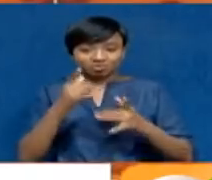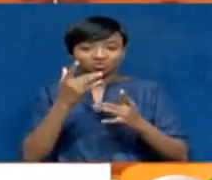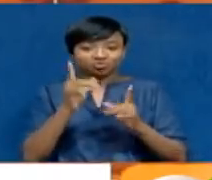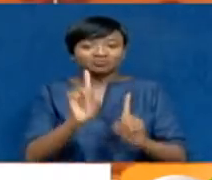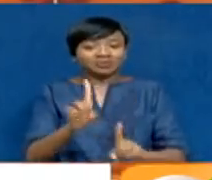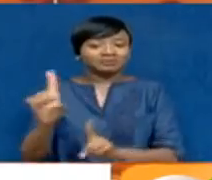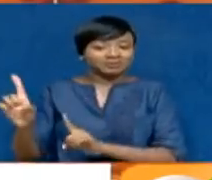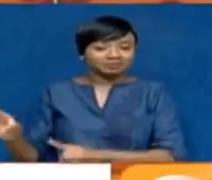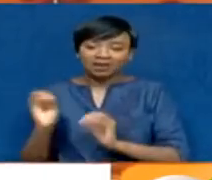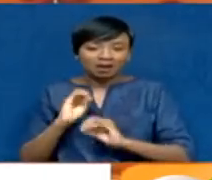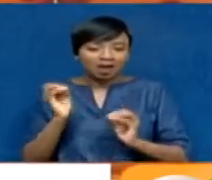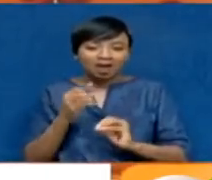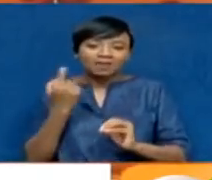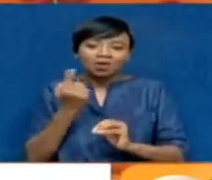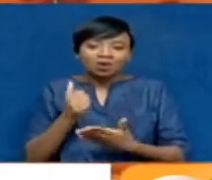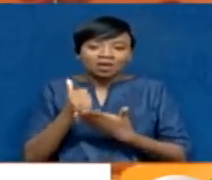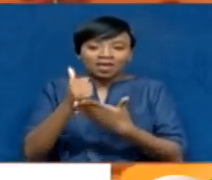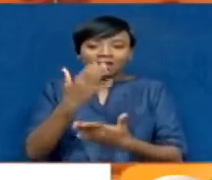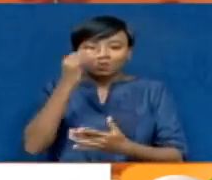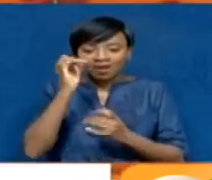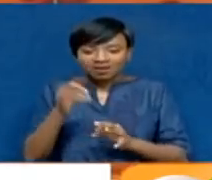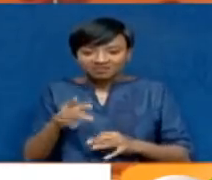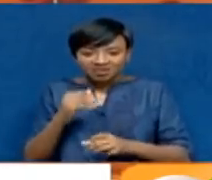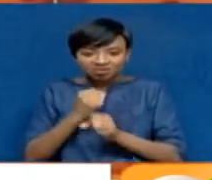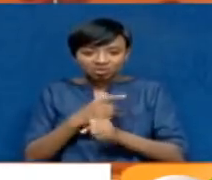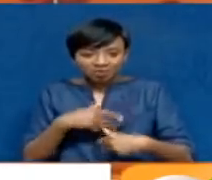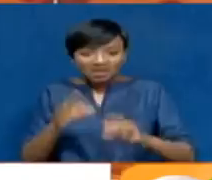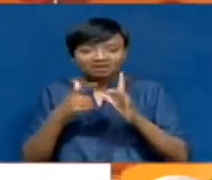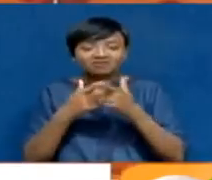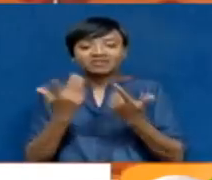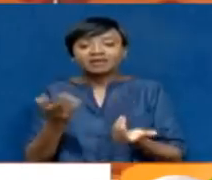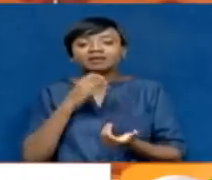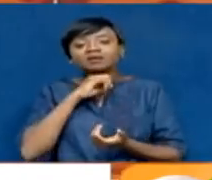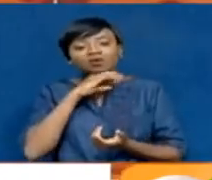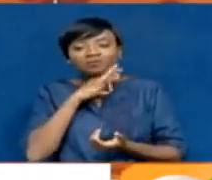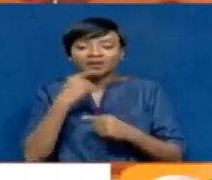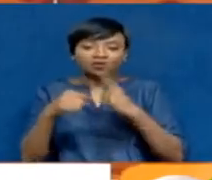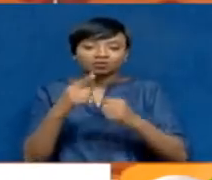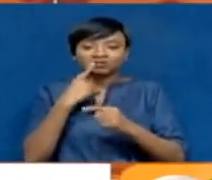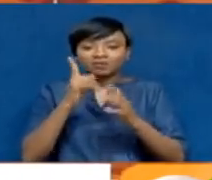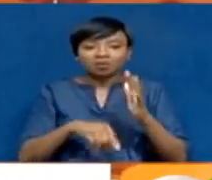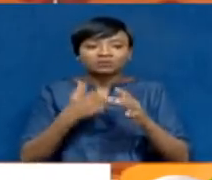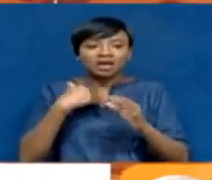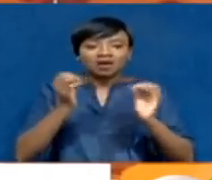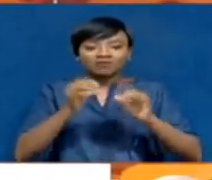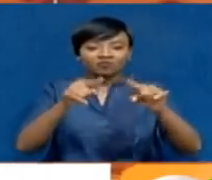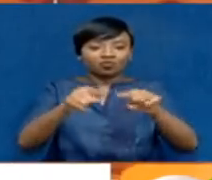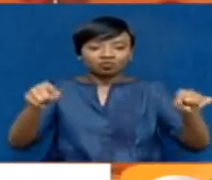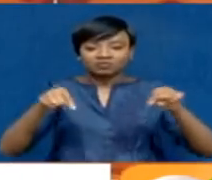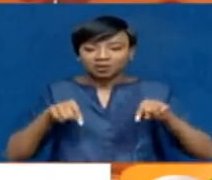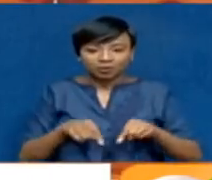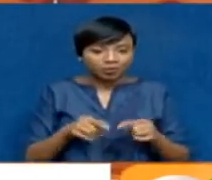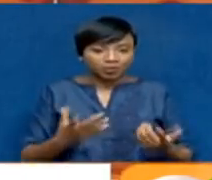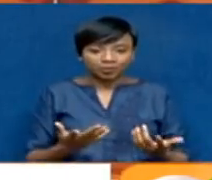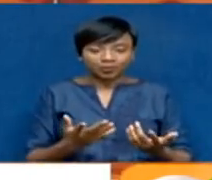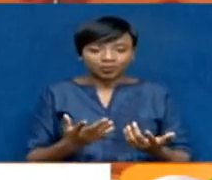wakufe. Tunasaidia tu watu, kwa sababu tukiacha hii kazi watu bado wataanza kulalamika kwa sababu hakuna sanduku unazabebwa nayo. Hiyo ni